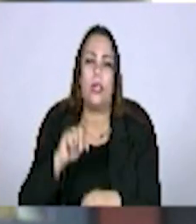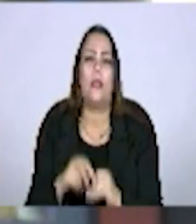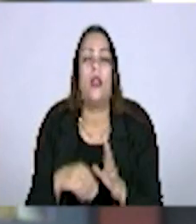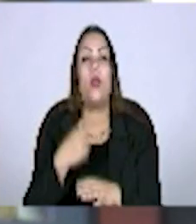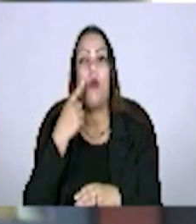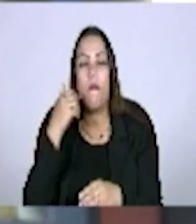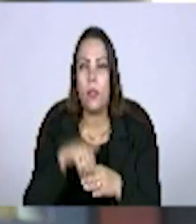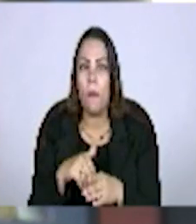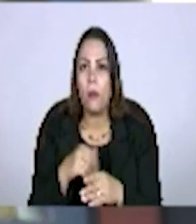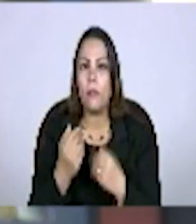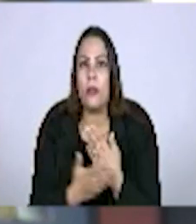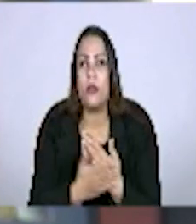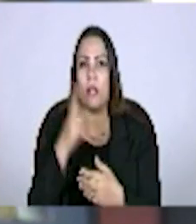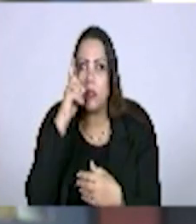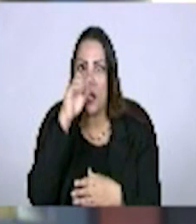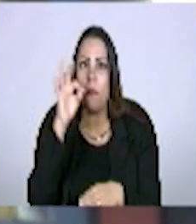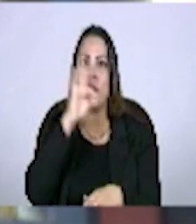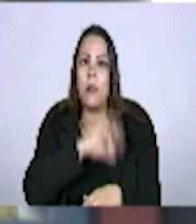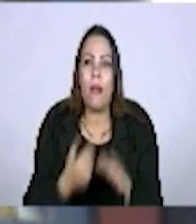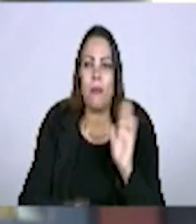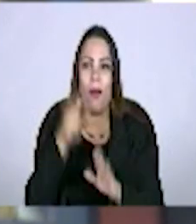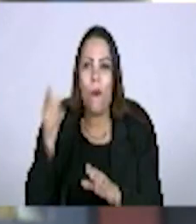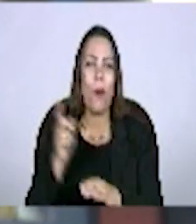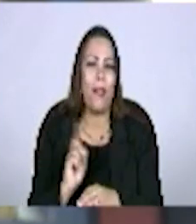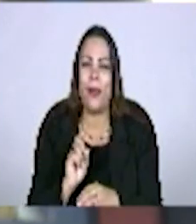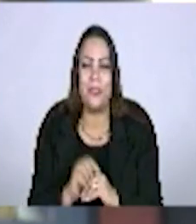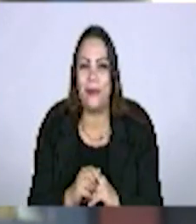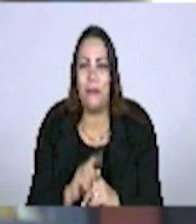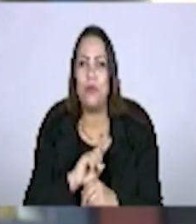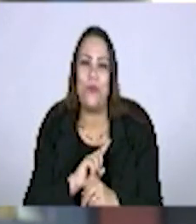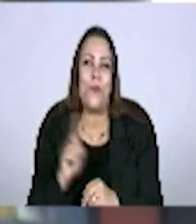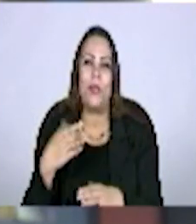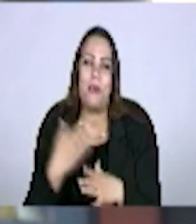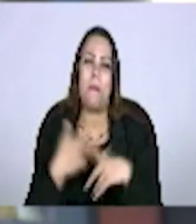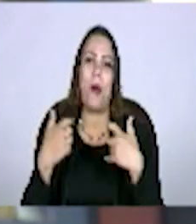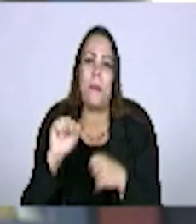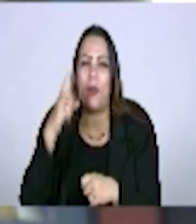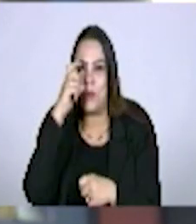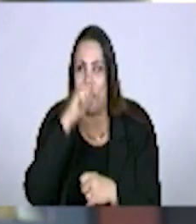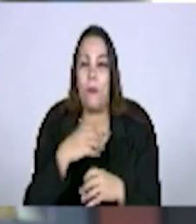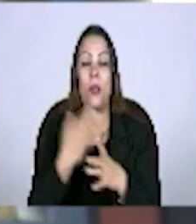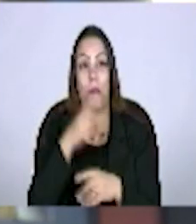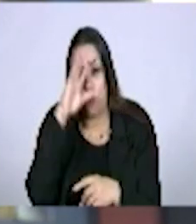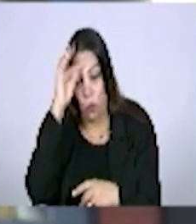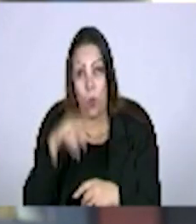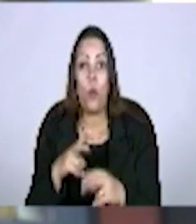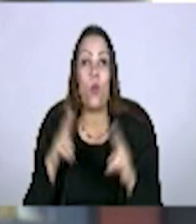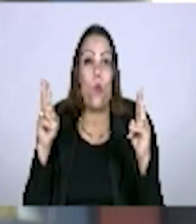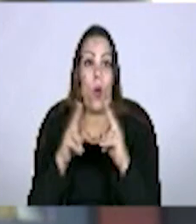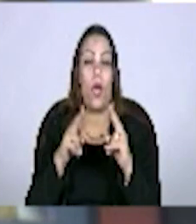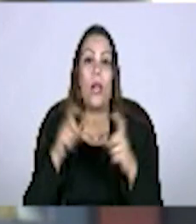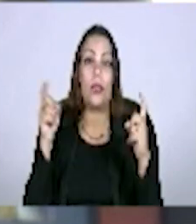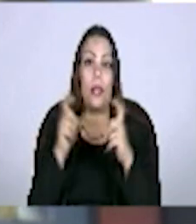يعني يعني يصعب ان يكسبها مره ثانيه نتنياهو اللي ربما ي تحديات